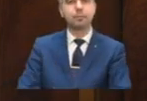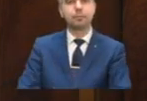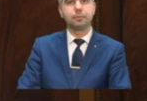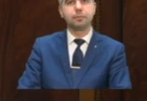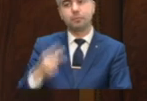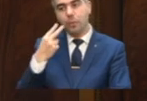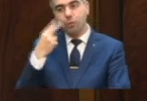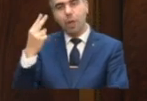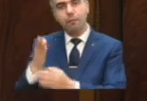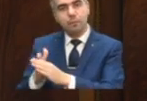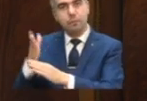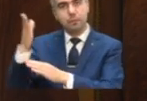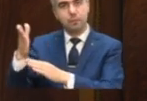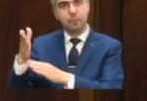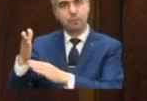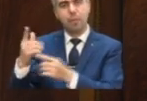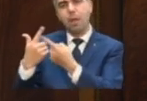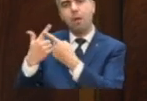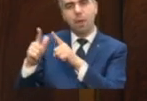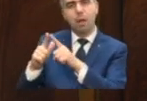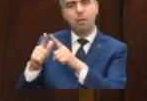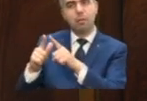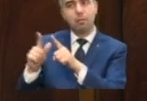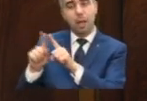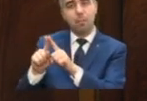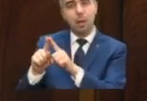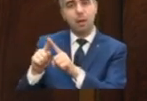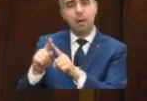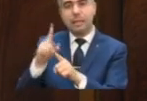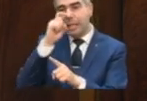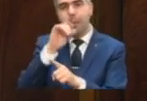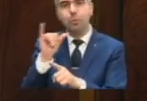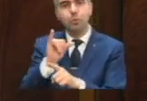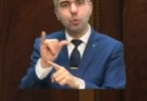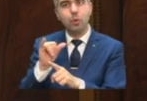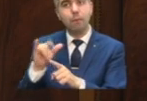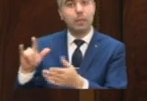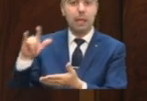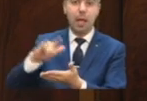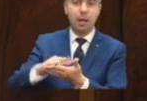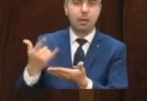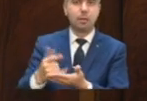اذا صنعنا هادشي ما يمكنش نصنعوا مسائل احسن من هادشي. هاد الصباح كنت